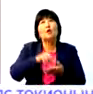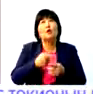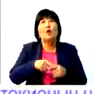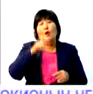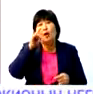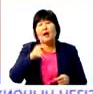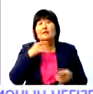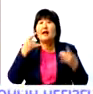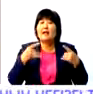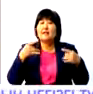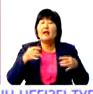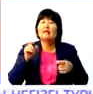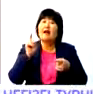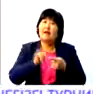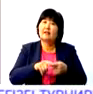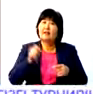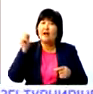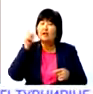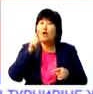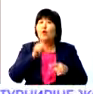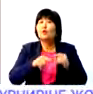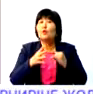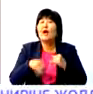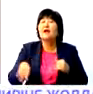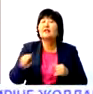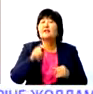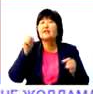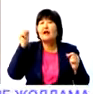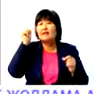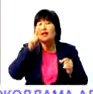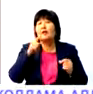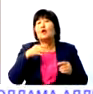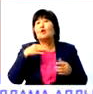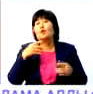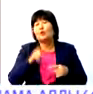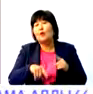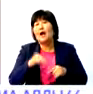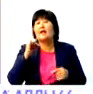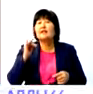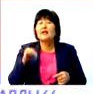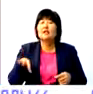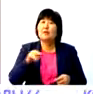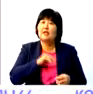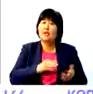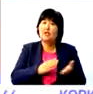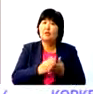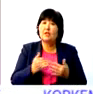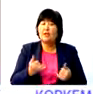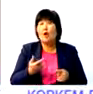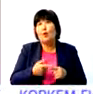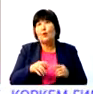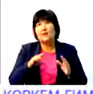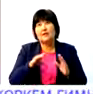Қазақстан телеарна арқылы танимыз. Туған жерді де танимыз, туған тарихымызды танимыз, туған тілге қызмет етіп жатыр. Оның